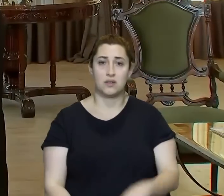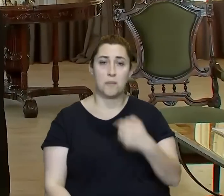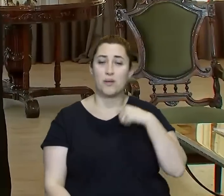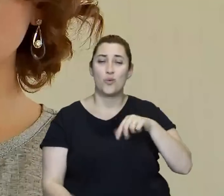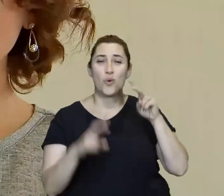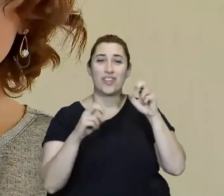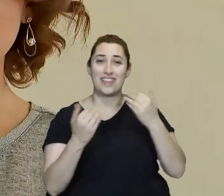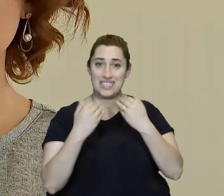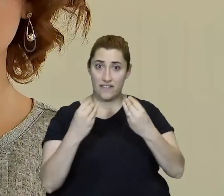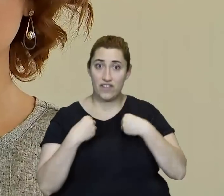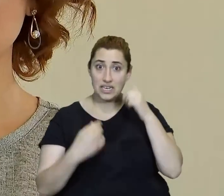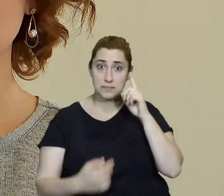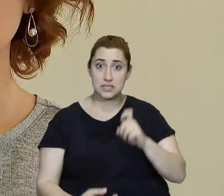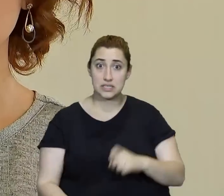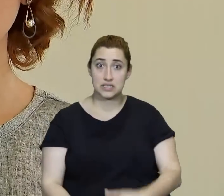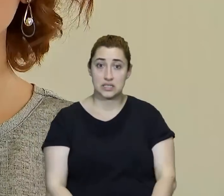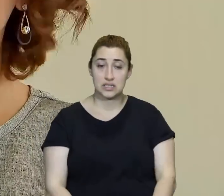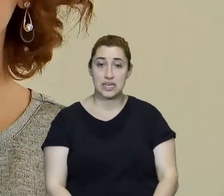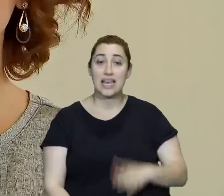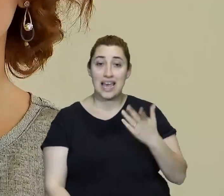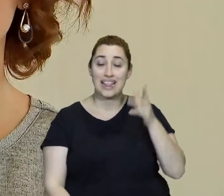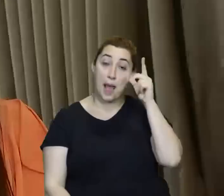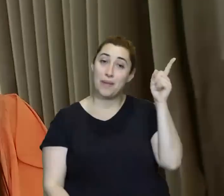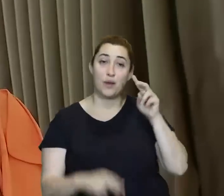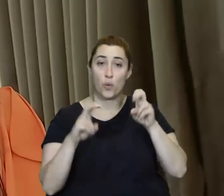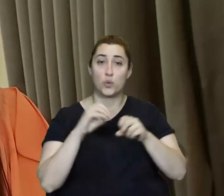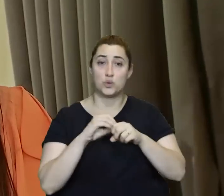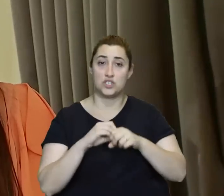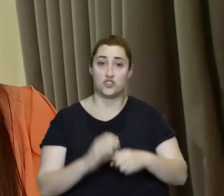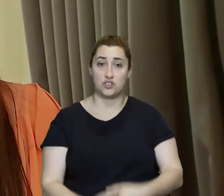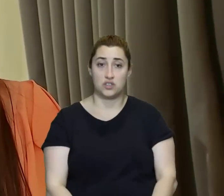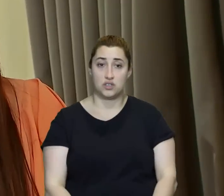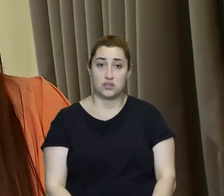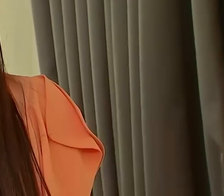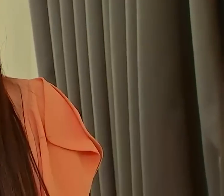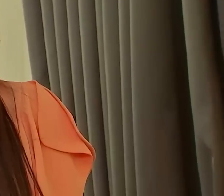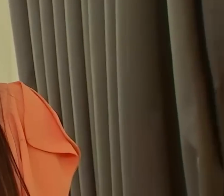Bana bu konuda destek olabilir misin? Yani Amerika konusunda.